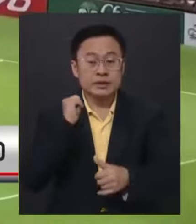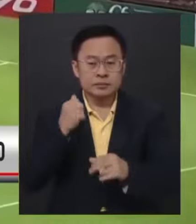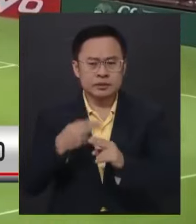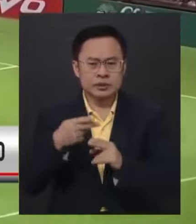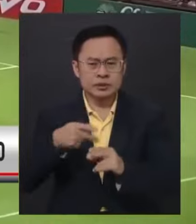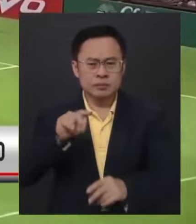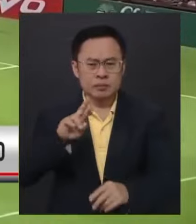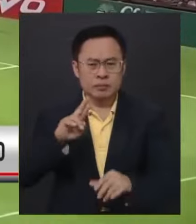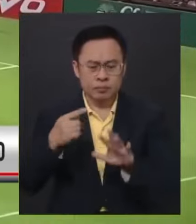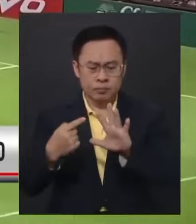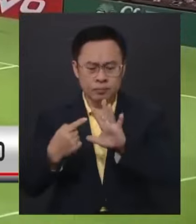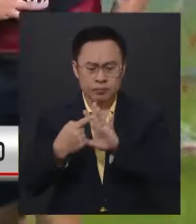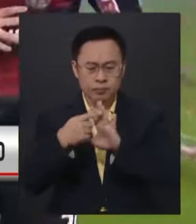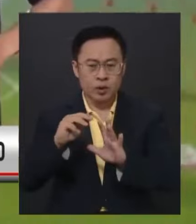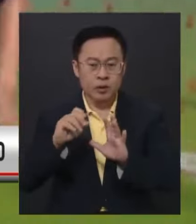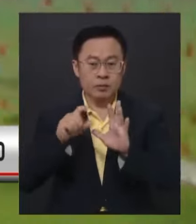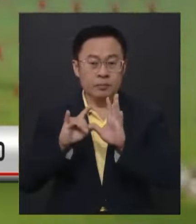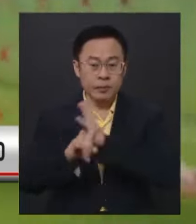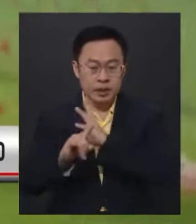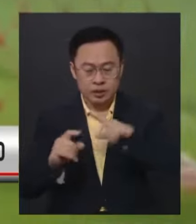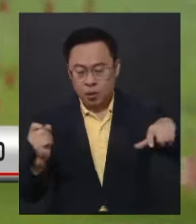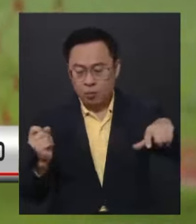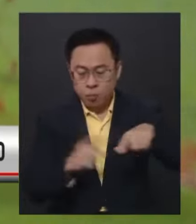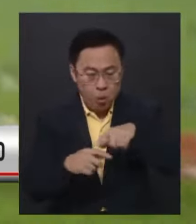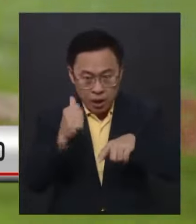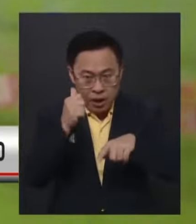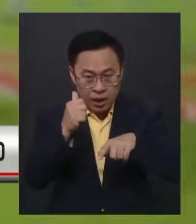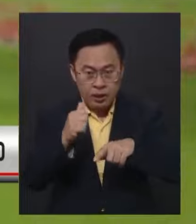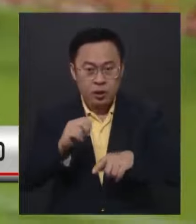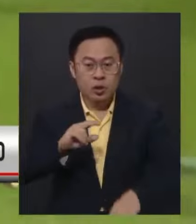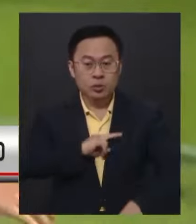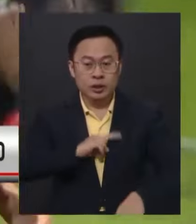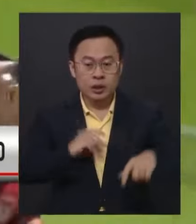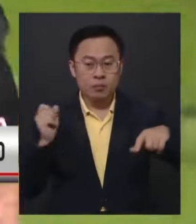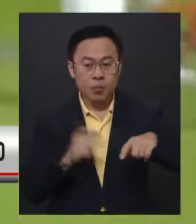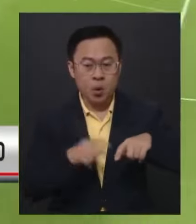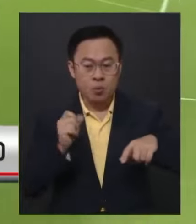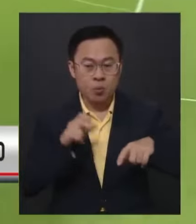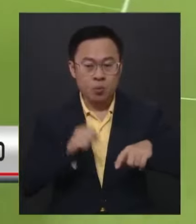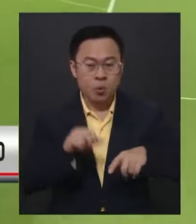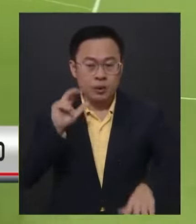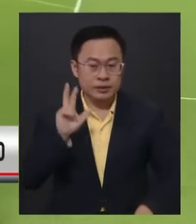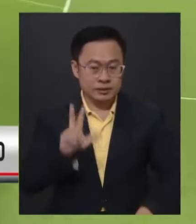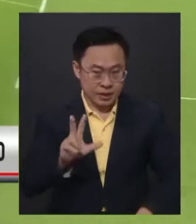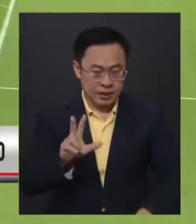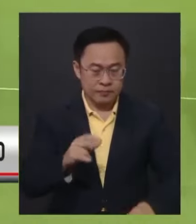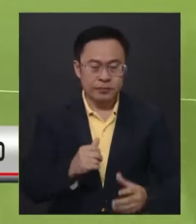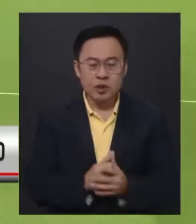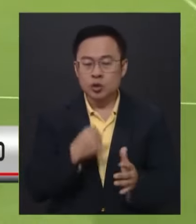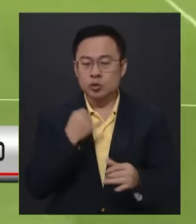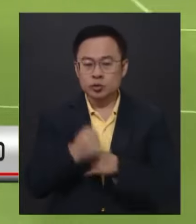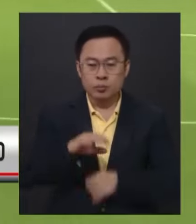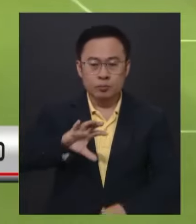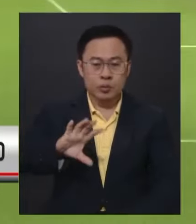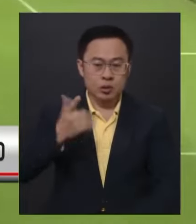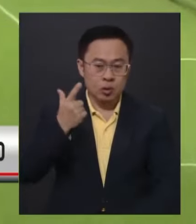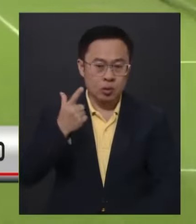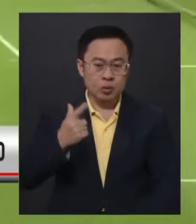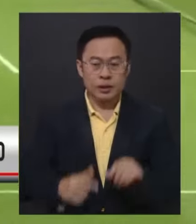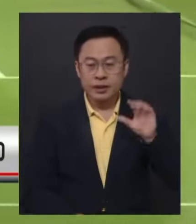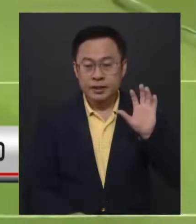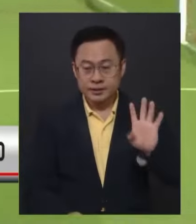ข้าประตูไปครับเป็นแฮตทริกของปรเมศครับแล้วก็เป็น 4-0 ของเมืองทองด้วยครับเป็นแฮตทริกในสีเสื้อของเมืองทองส